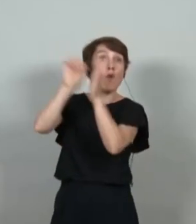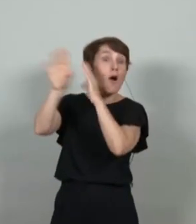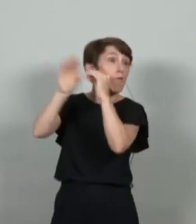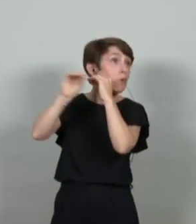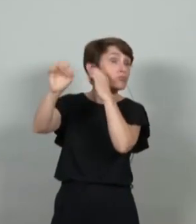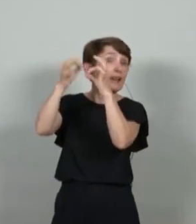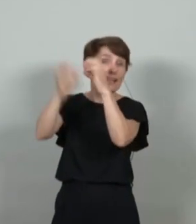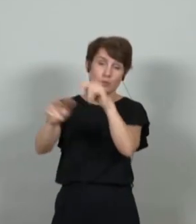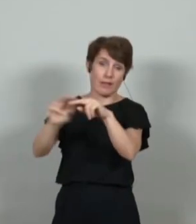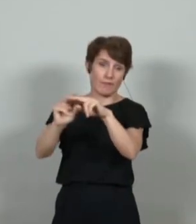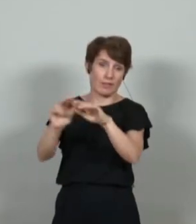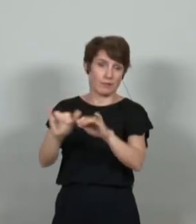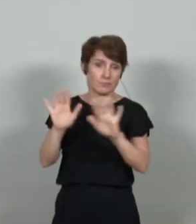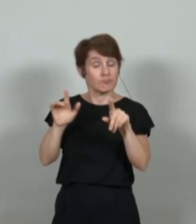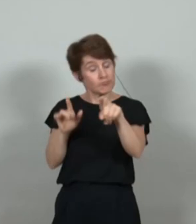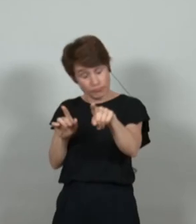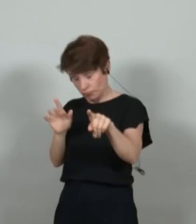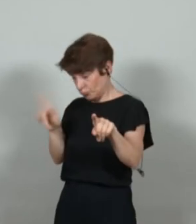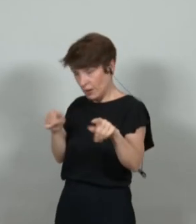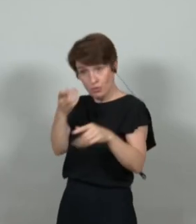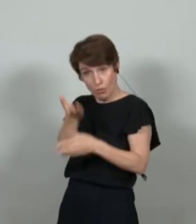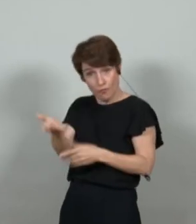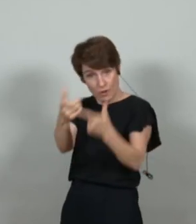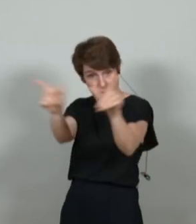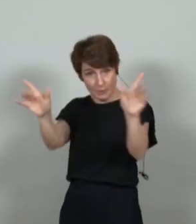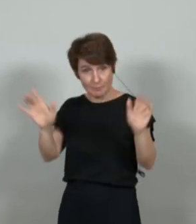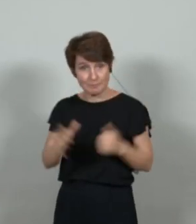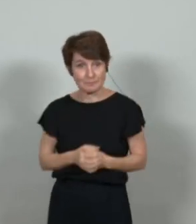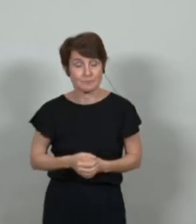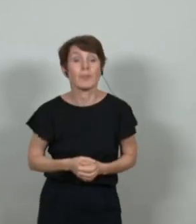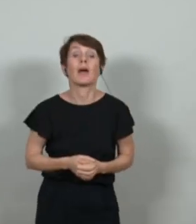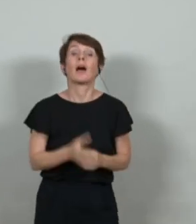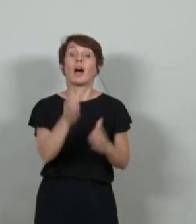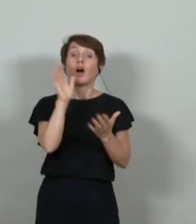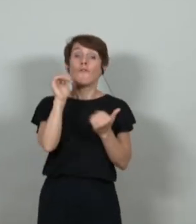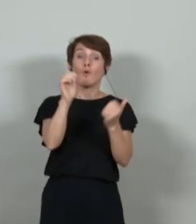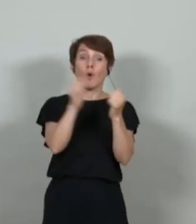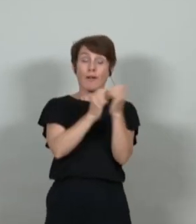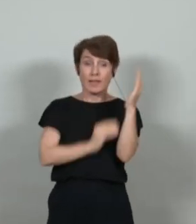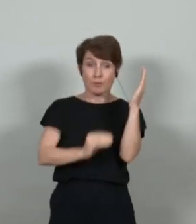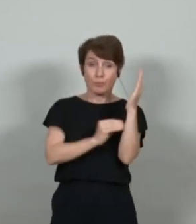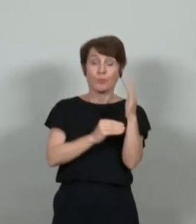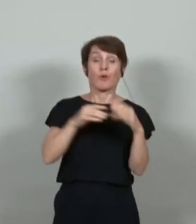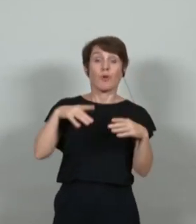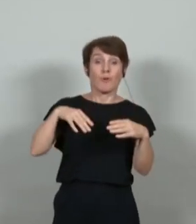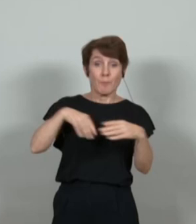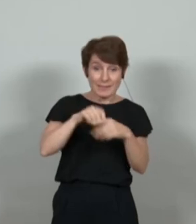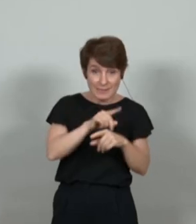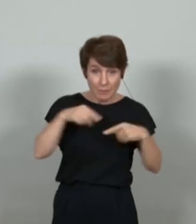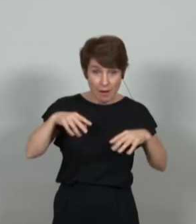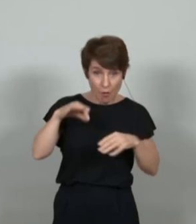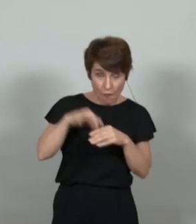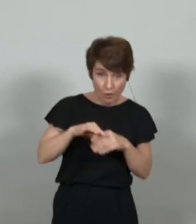évidemment je mets donc le vœu aux voix qui ne prend pas par au vote qui s'abstient